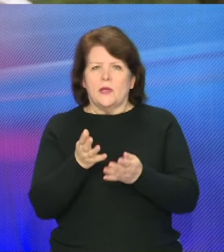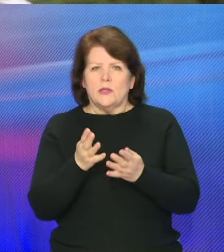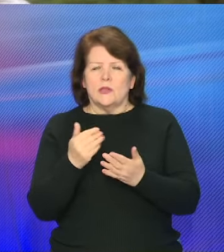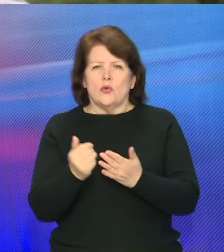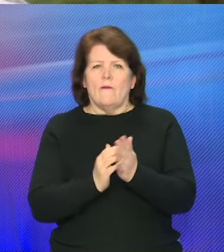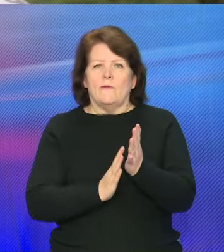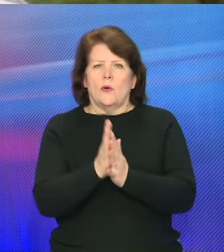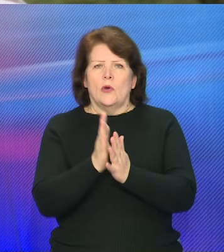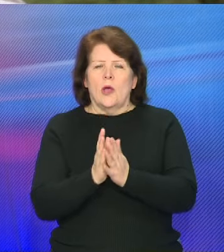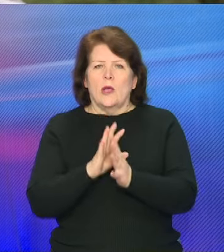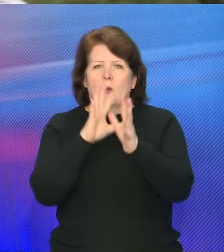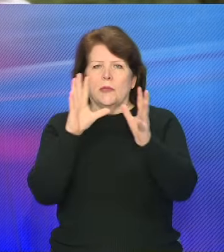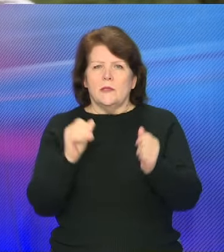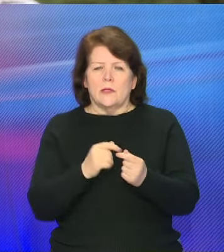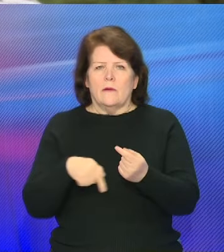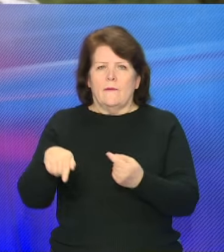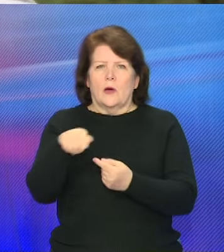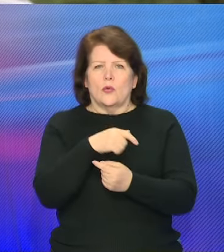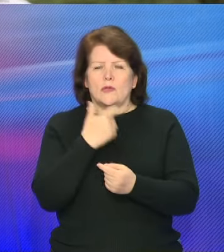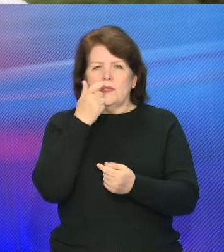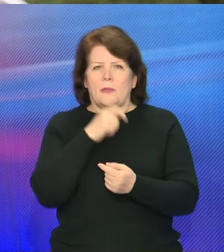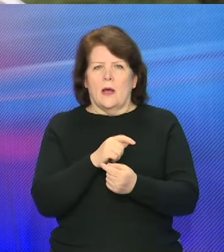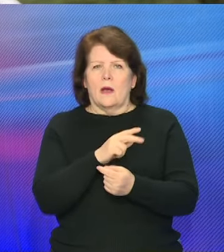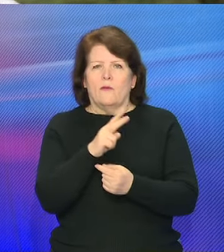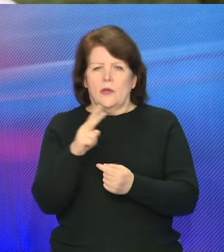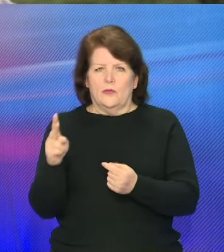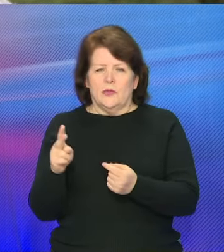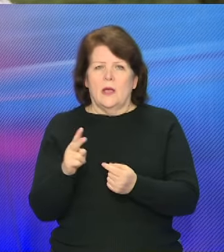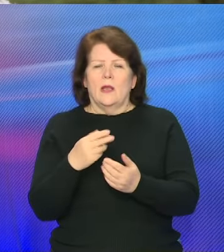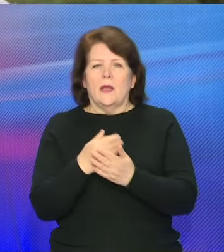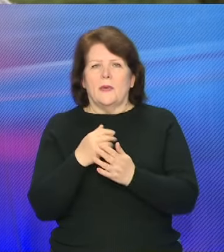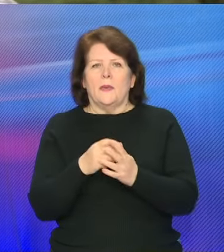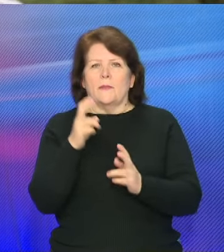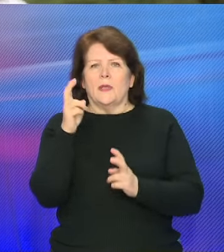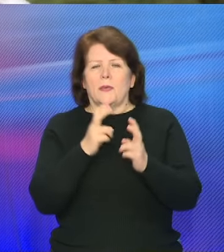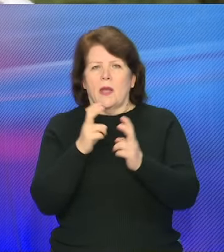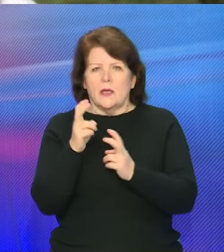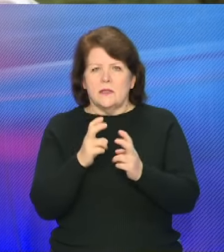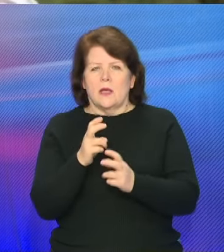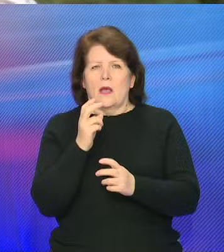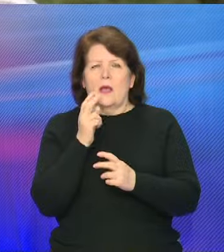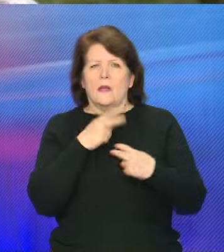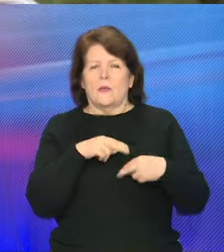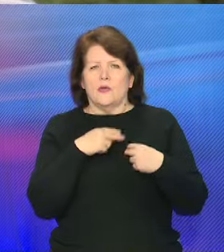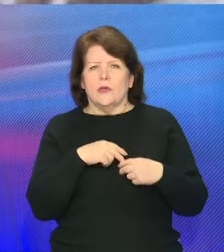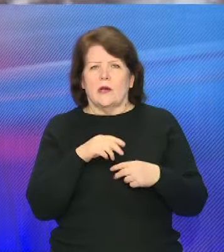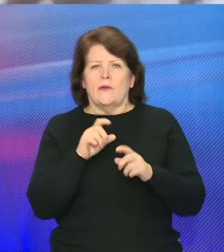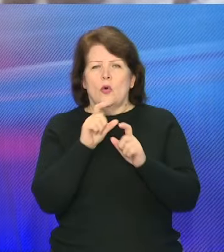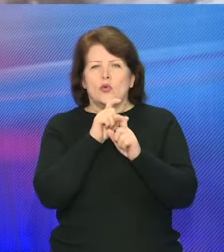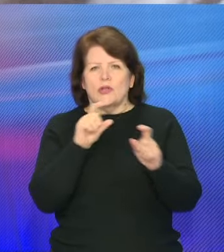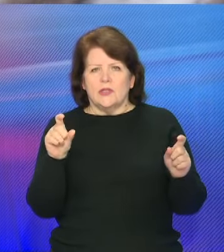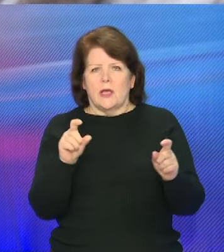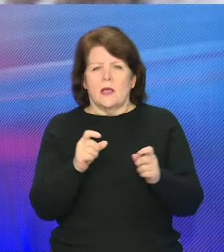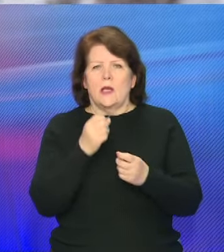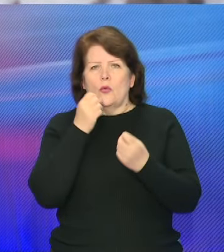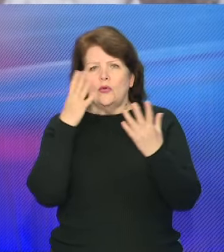и объединять вокруг себя кого-либо. Например, работников предприятий или работников учреждений образования, или культуры, или